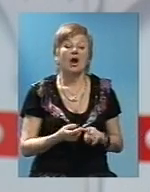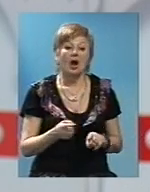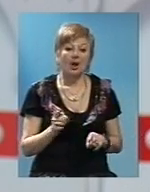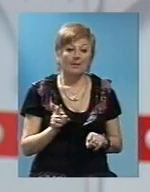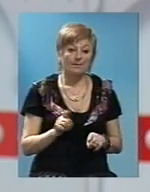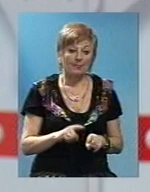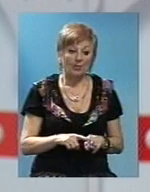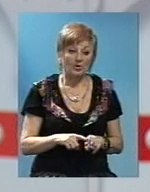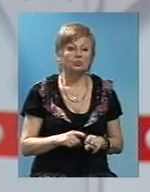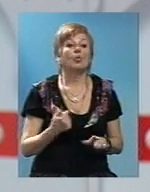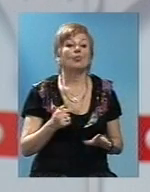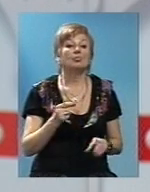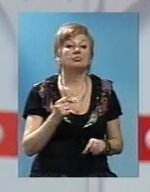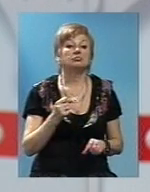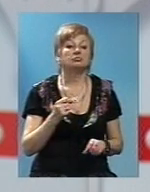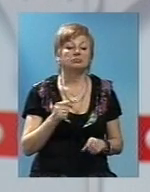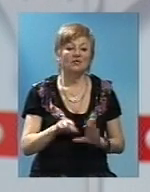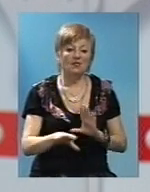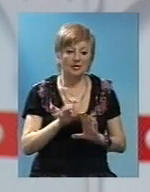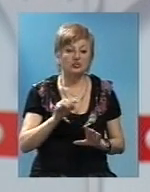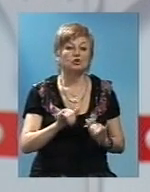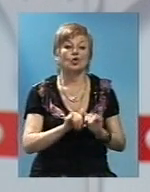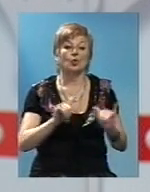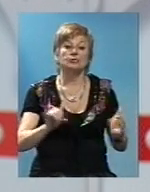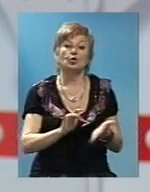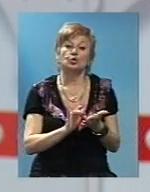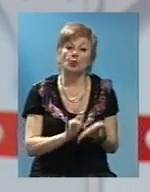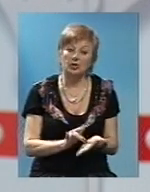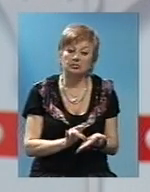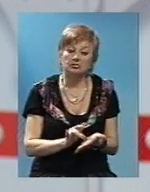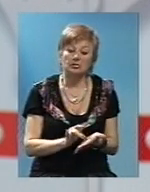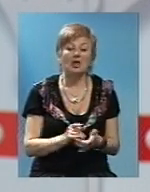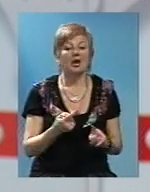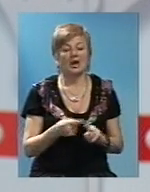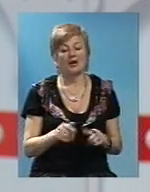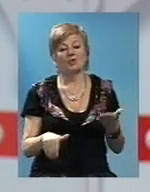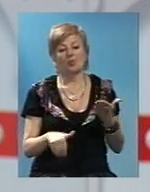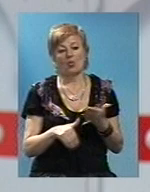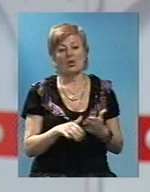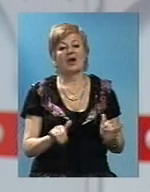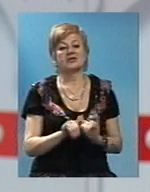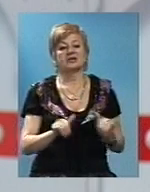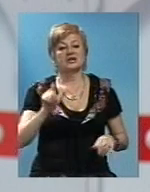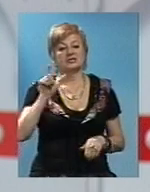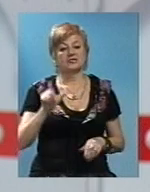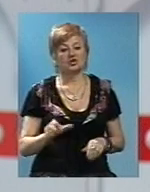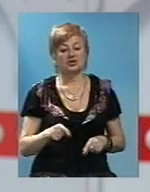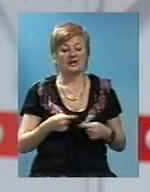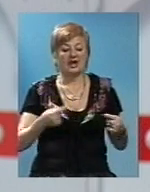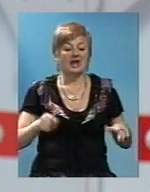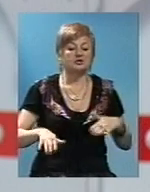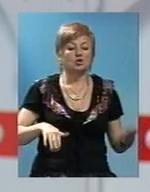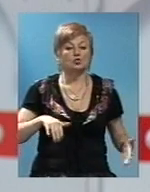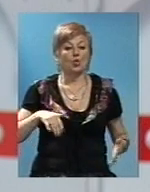як до одного з компонентів того ж заняття розвиваючого туризму. І це допомагає розвивати людину різнобічно, в